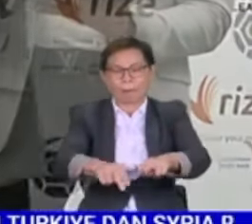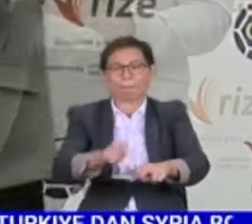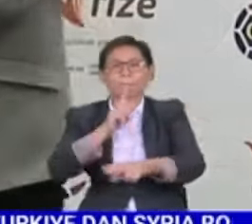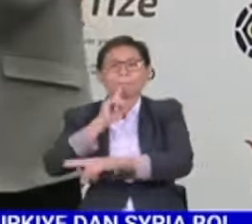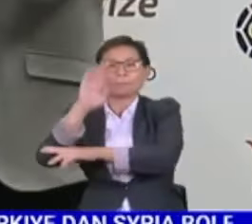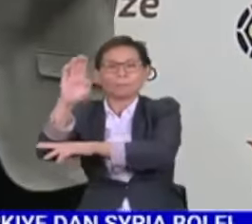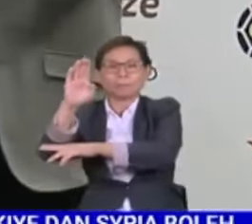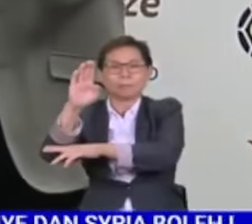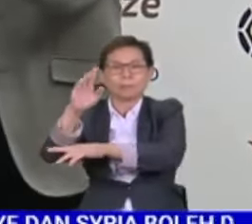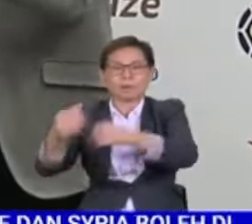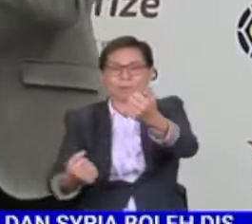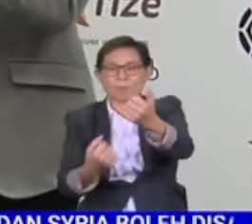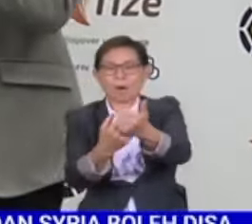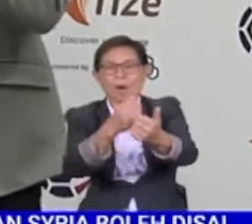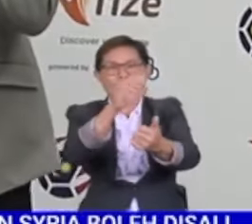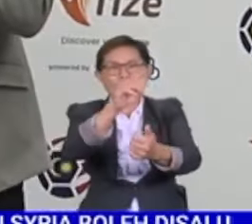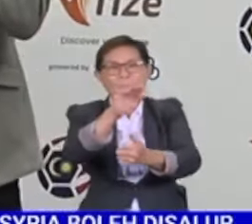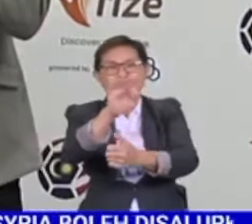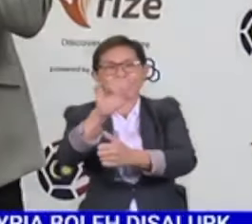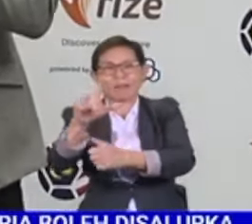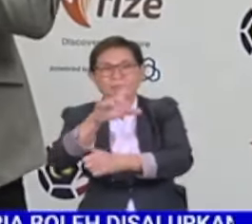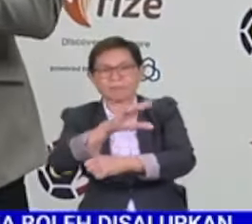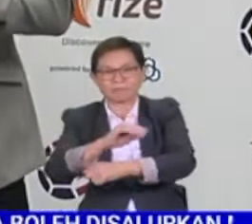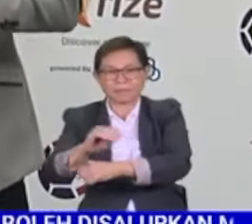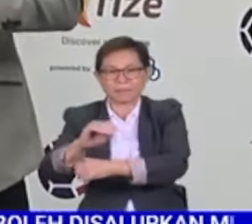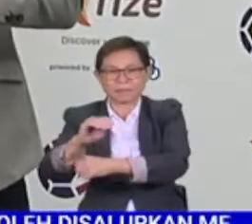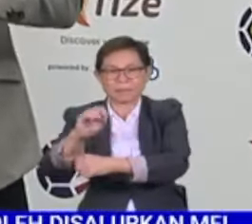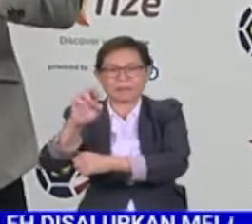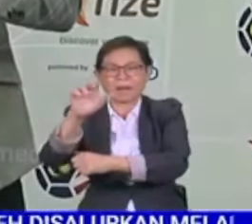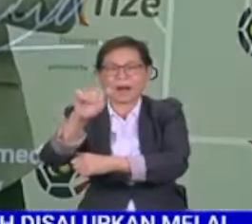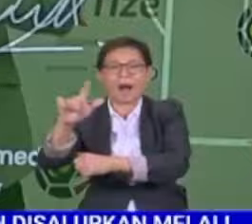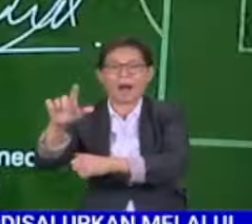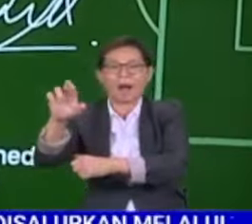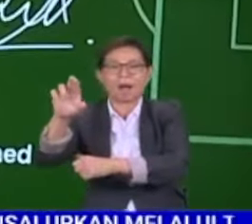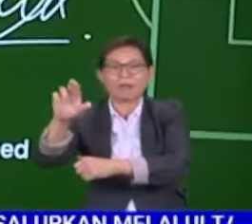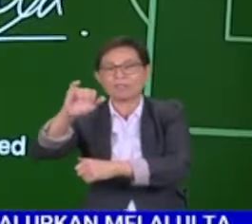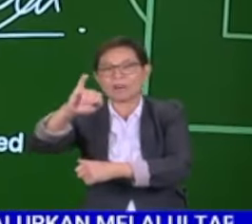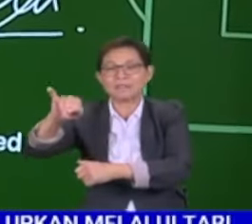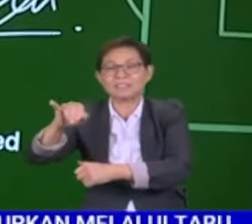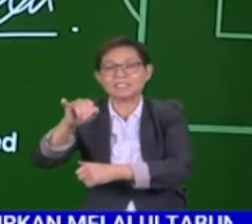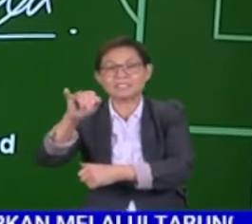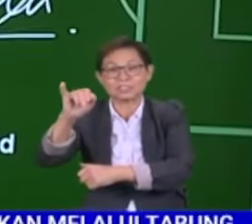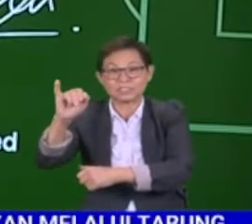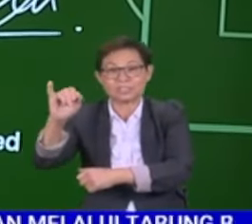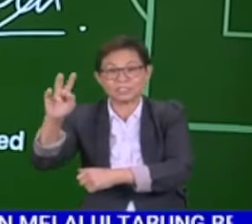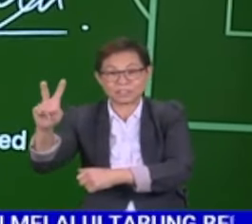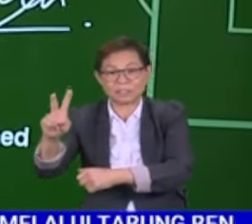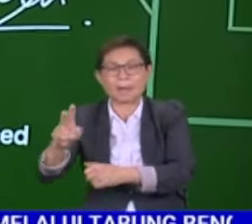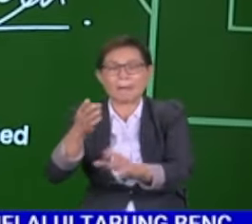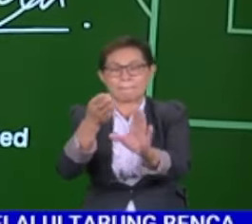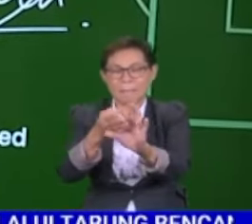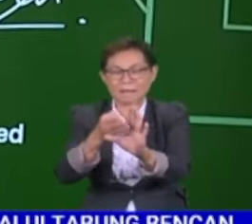menandatangani perjanjian penajaan MFL dan Al Rajhi Banking Investment hari ini.